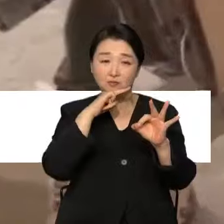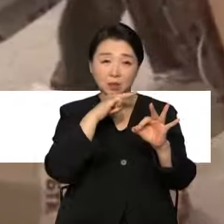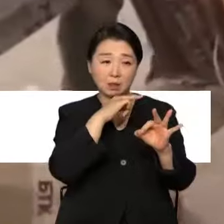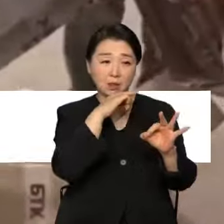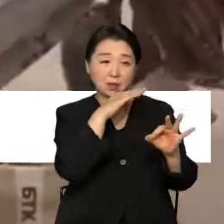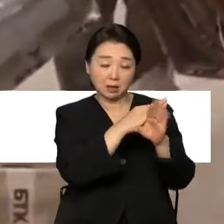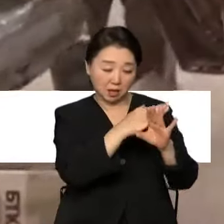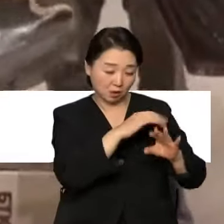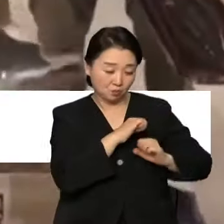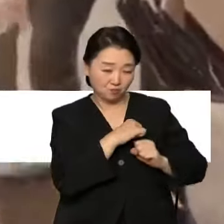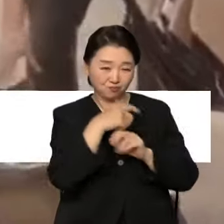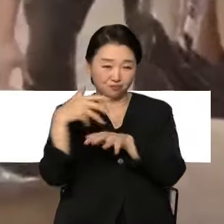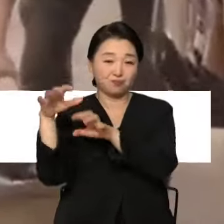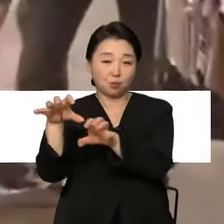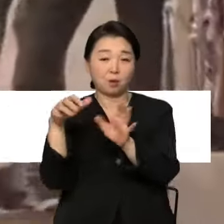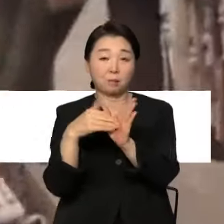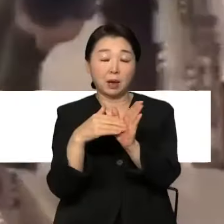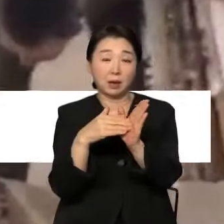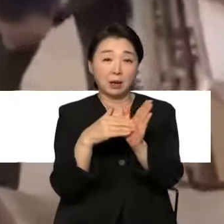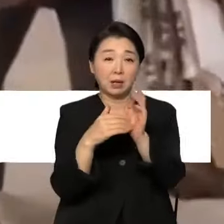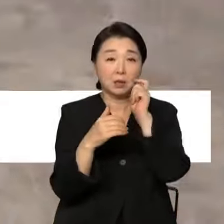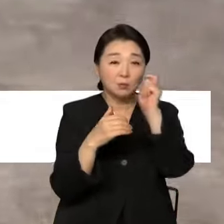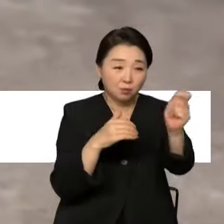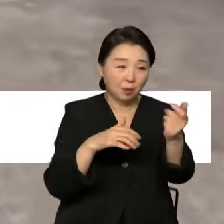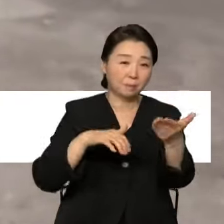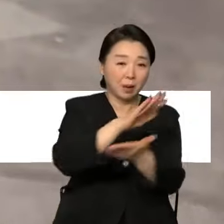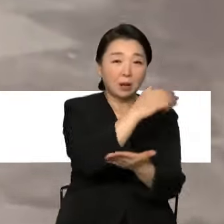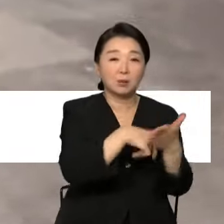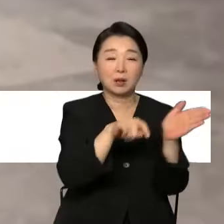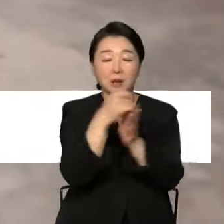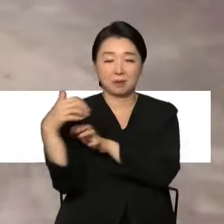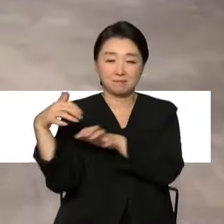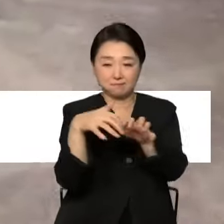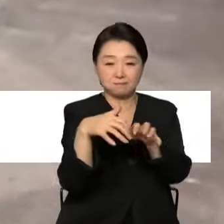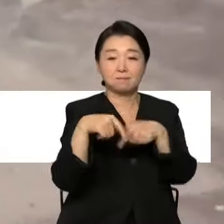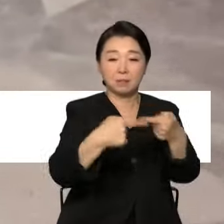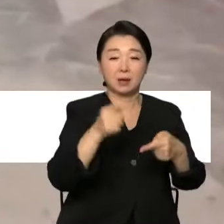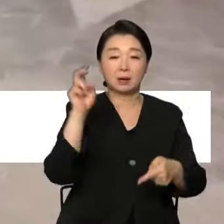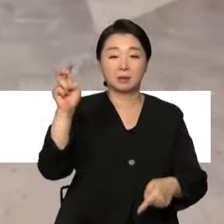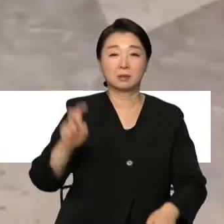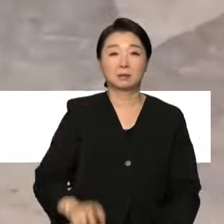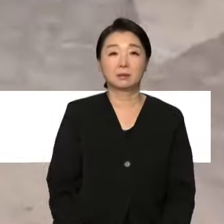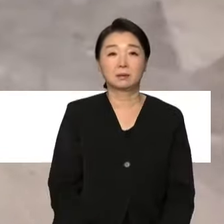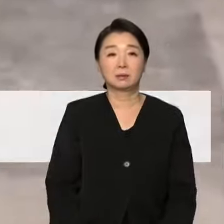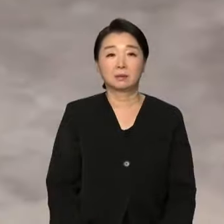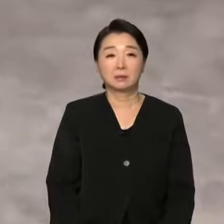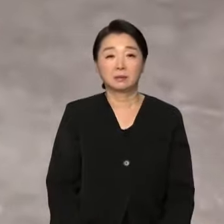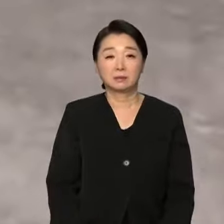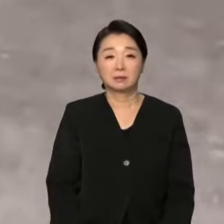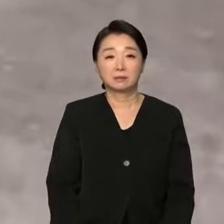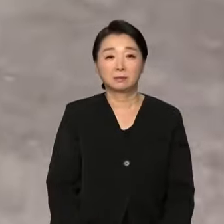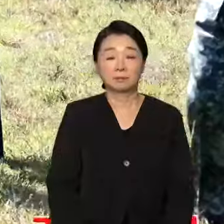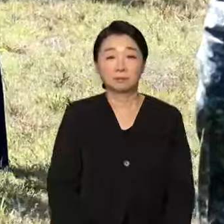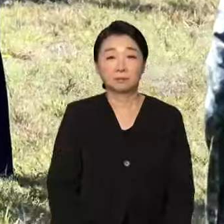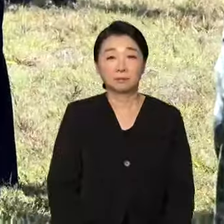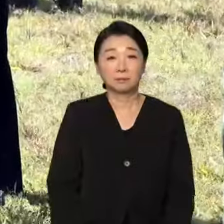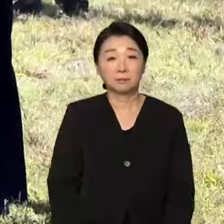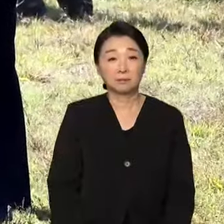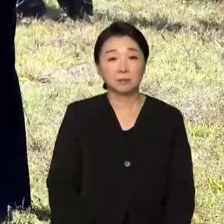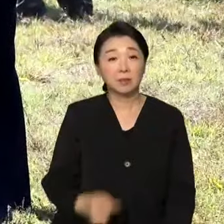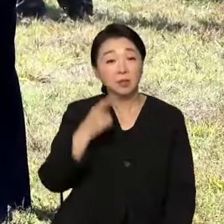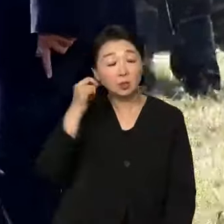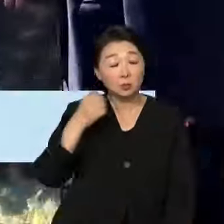모였고 우크라이나군을 몰아내기 위한 반격에 참여할 것으로 예상된다고 보도했습니다. 교도통신은 이 북한군을